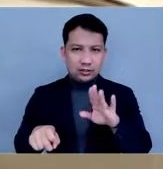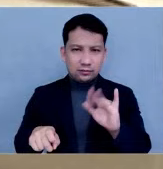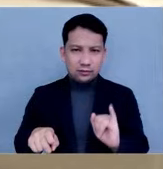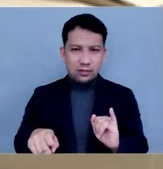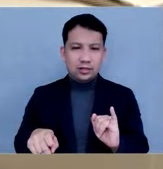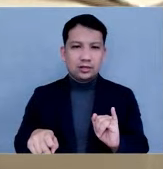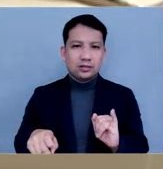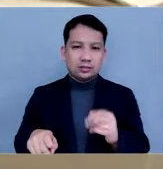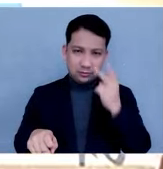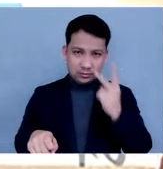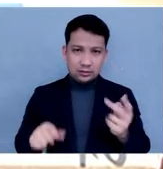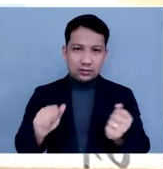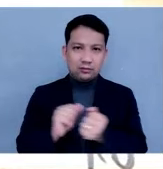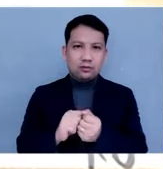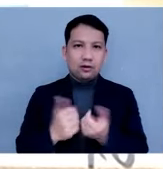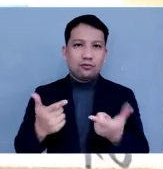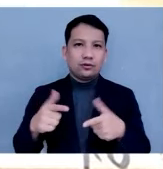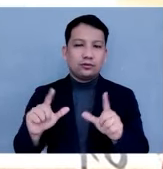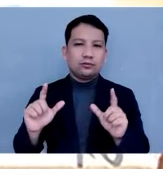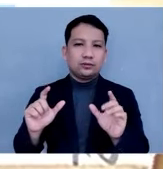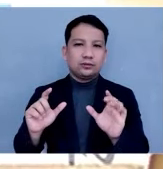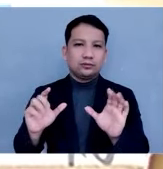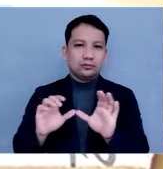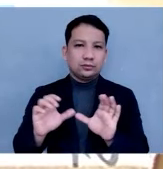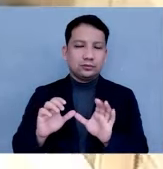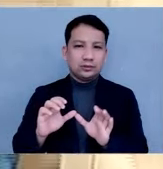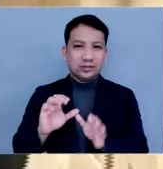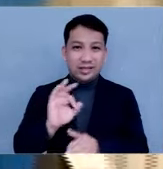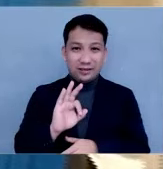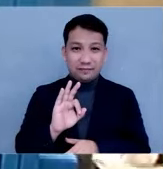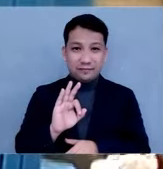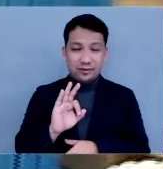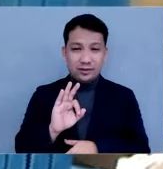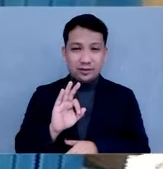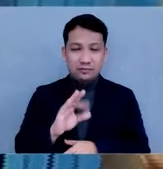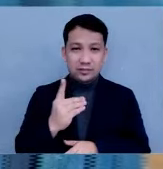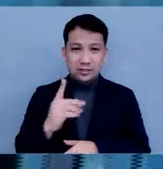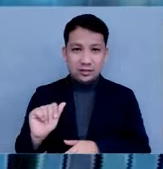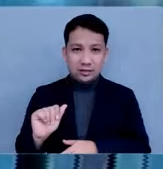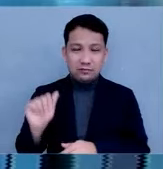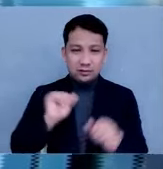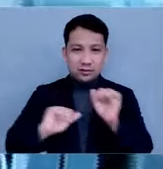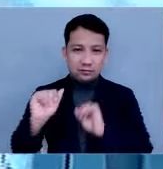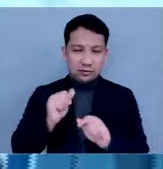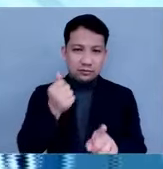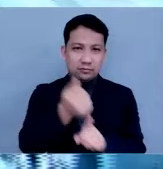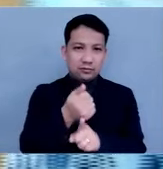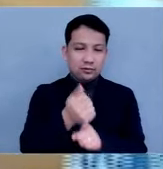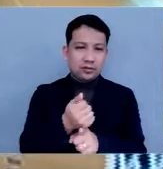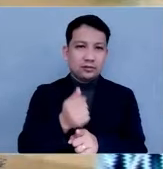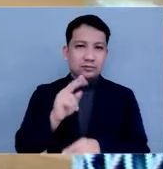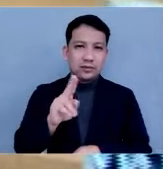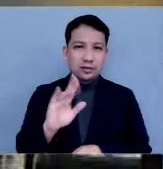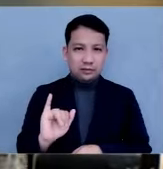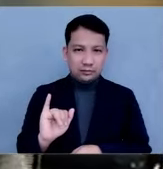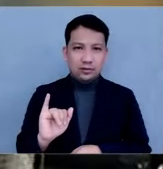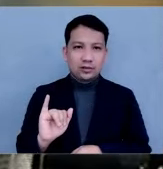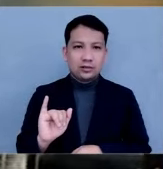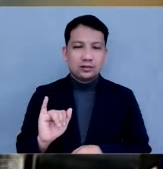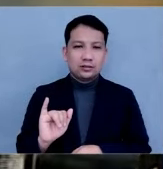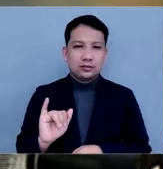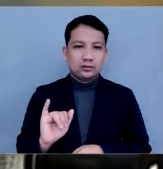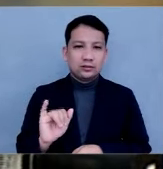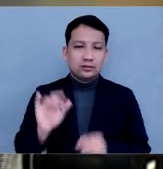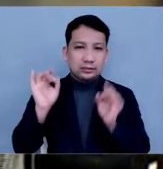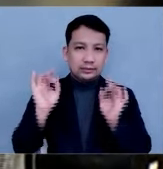na nabistong walang rehistro sa FDA ang kanilang alcohol. Kaya agad umaksyon at sumalakay ang mga tauhan ng NBI Dangerous Drugs